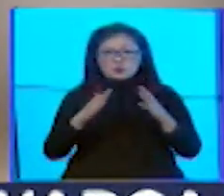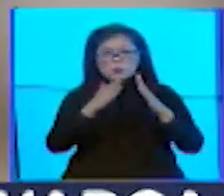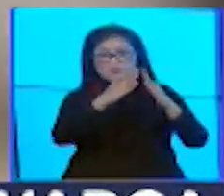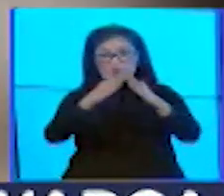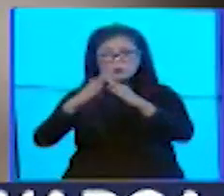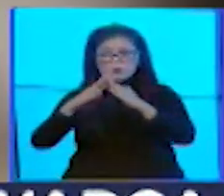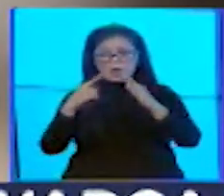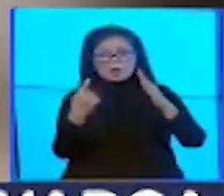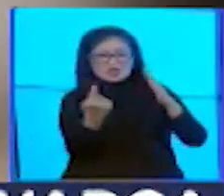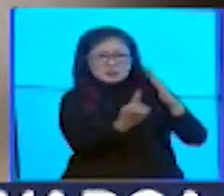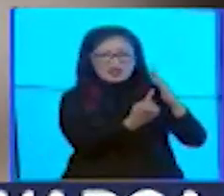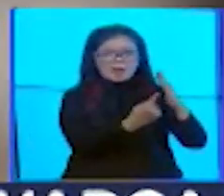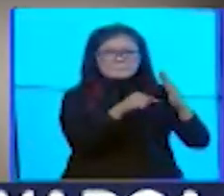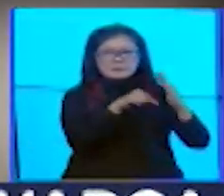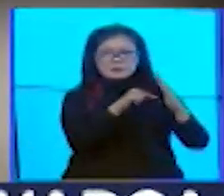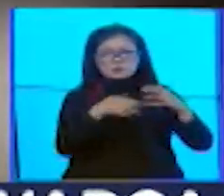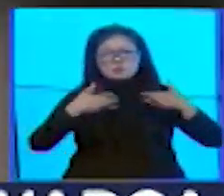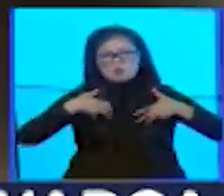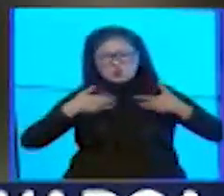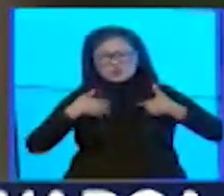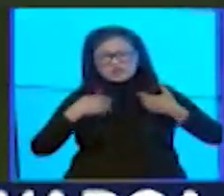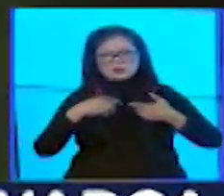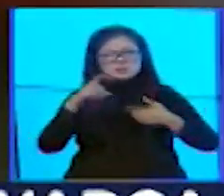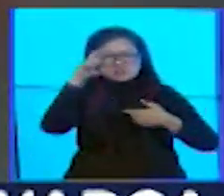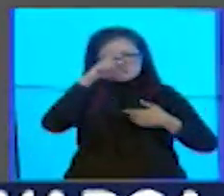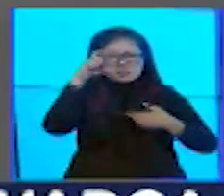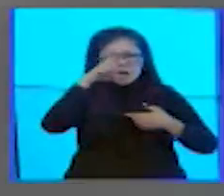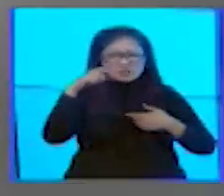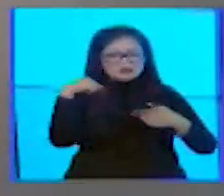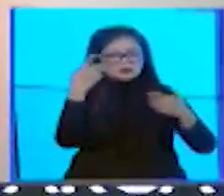warga mengatakan monyet liar sering merusak atap rumah warga.